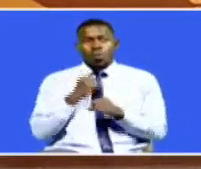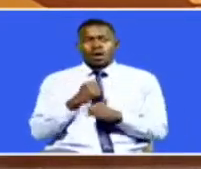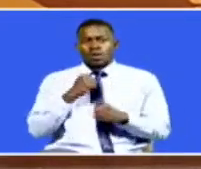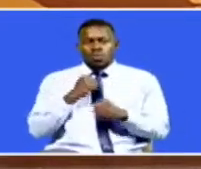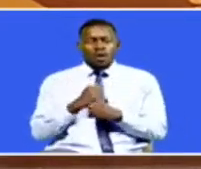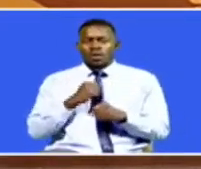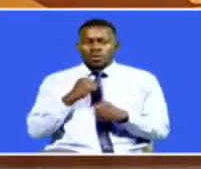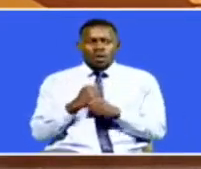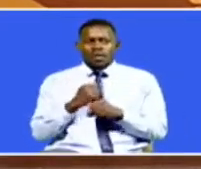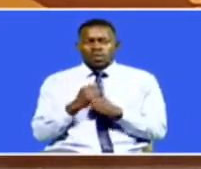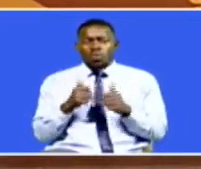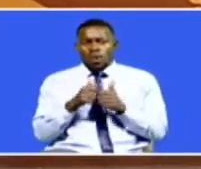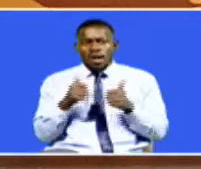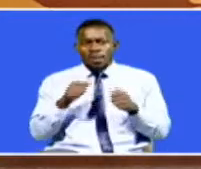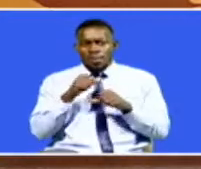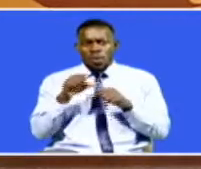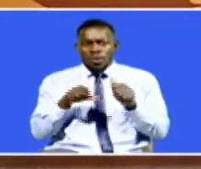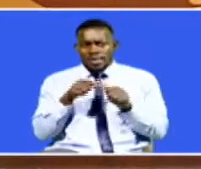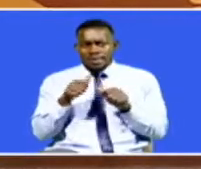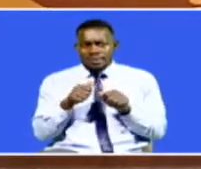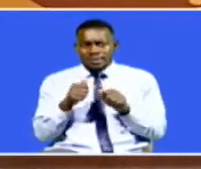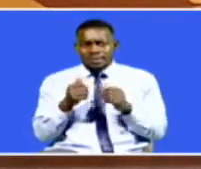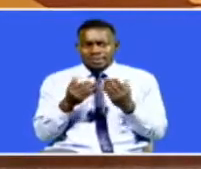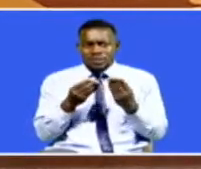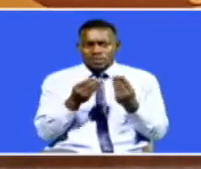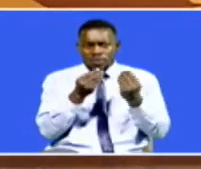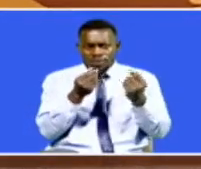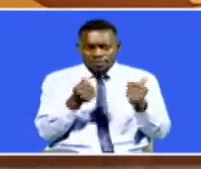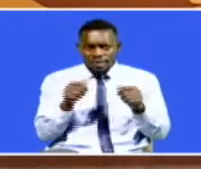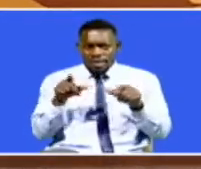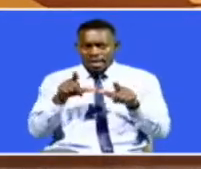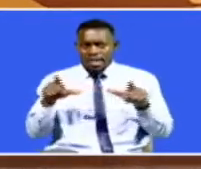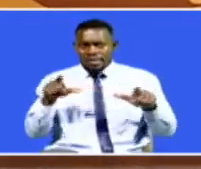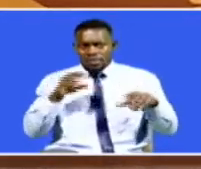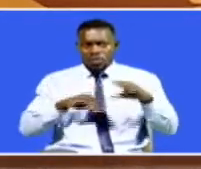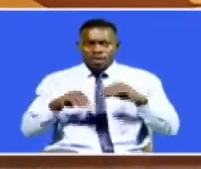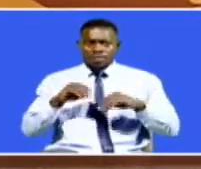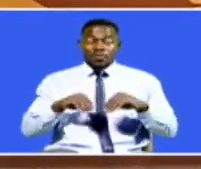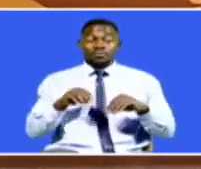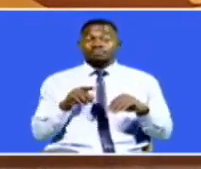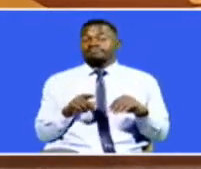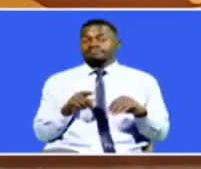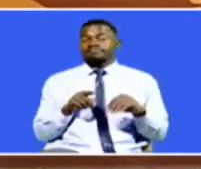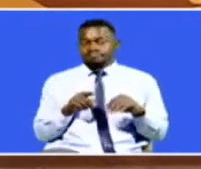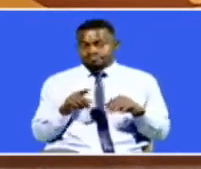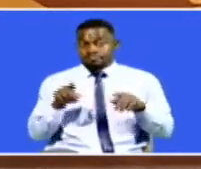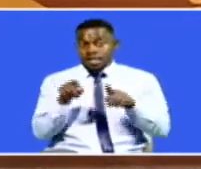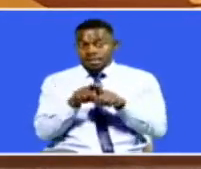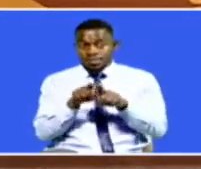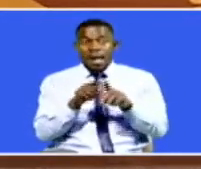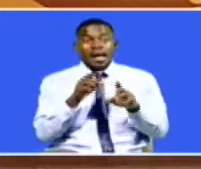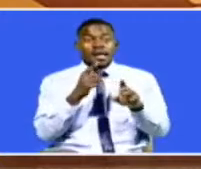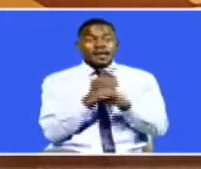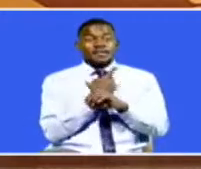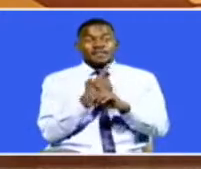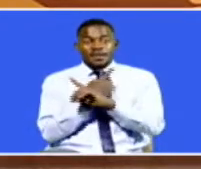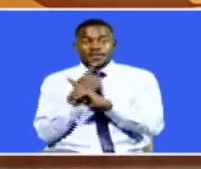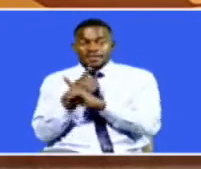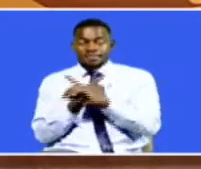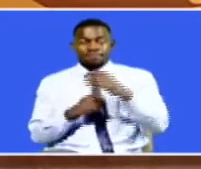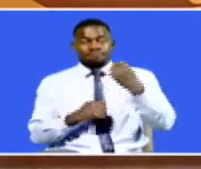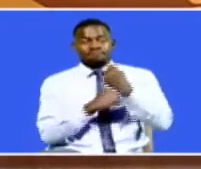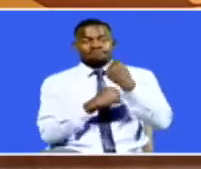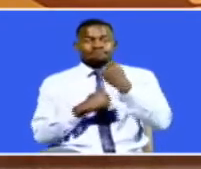kuongeza kumradhi kasi ya kutoa hati miliki hizo ili kufaidi wawekezaji. Wakati huo huo, washikadau hao wamebainisha kuwa